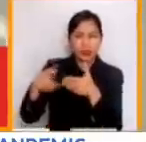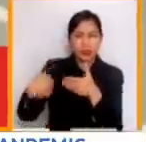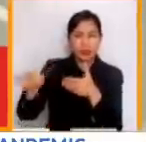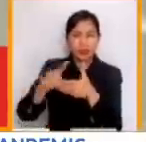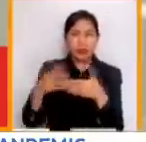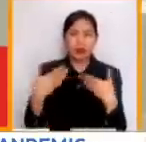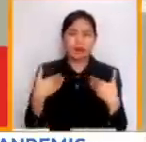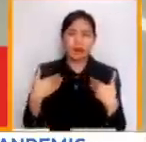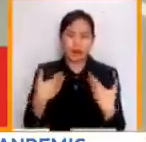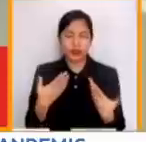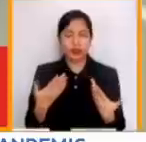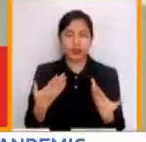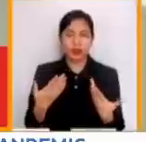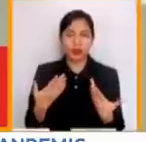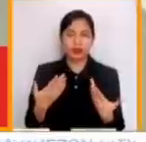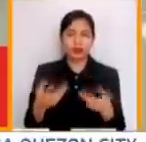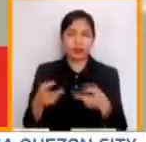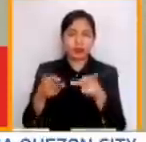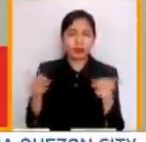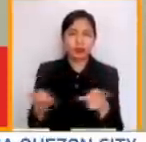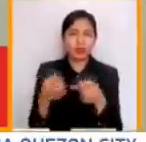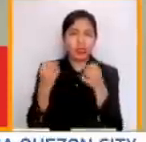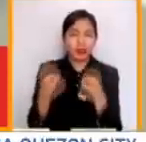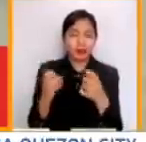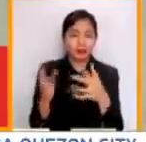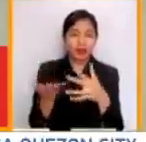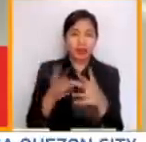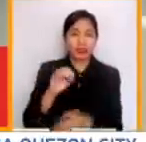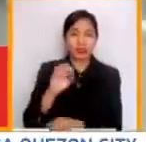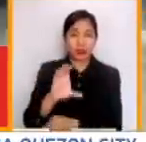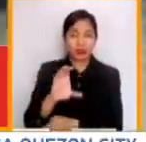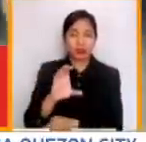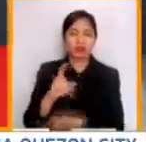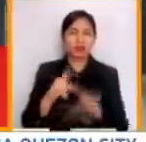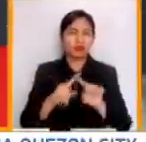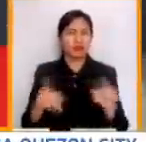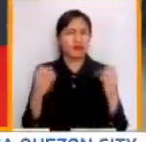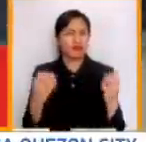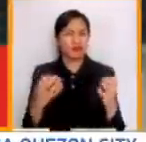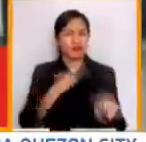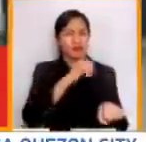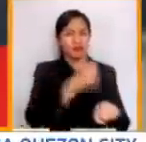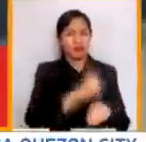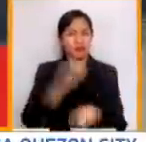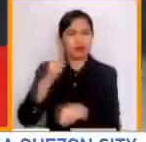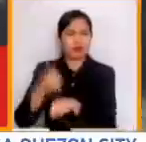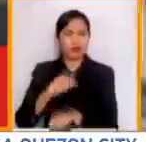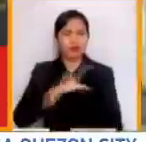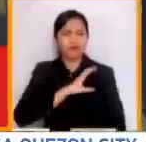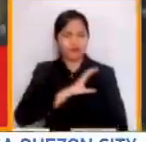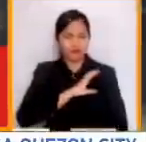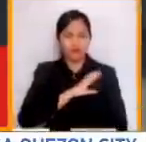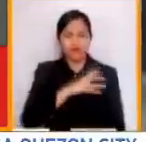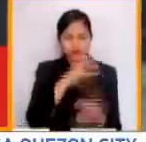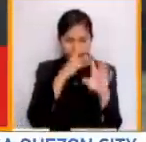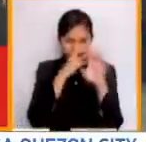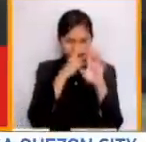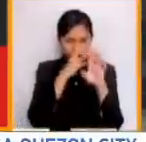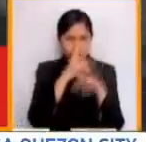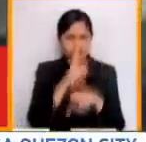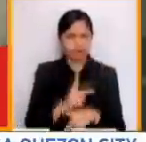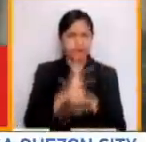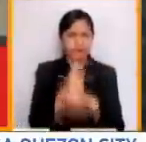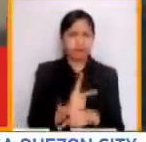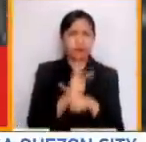na kung saan ipinafile yung COC. Pero marami kasing pulis na nakatalaga dito at mahigpit talaga yung seguridad. Kaya yung isang grupo ng